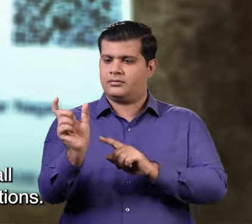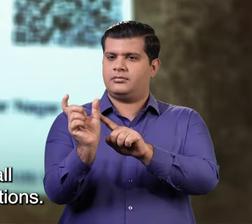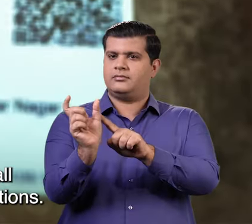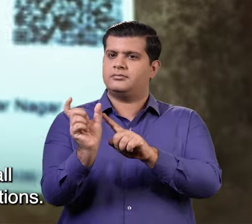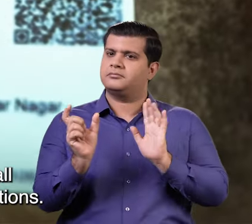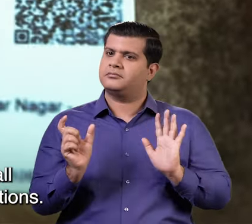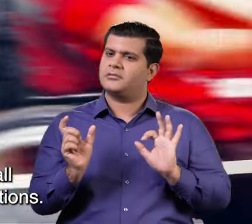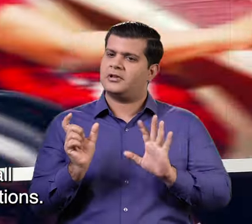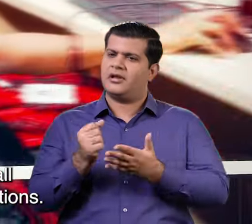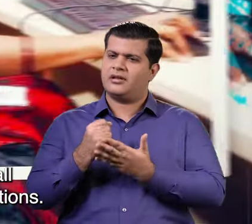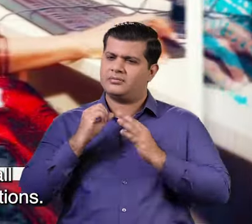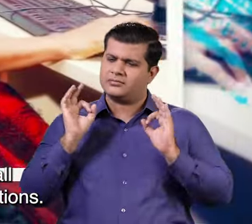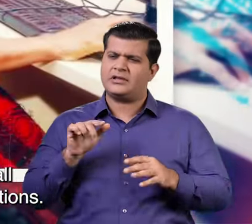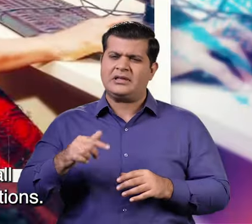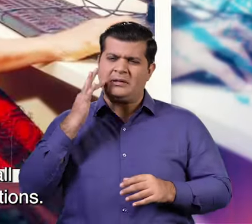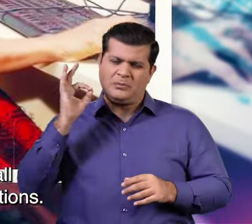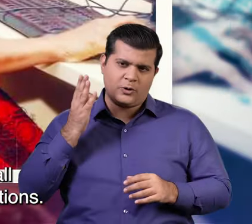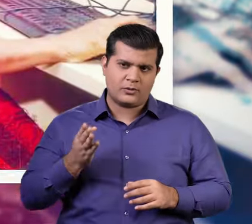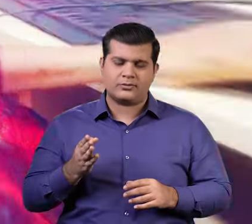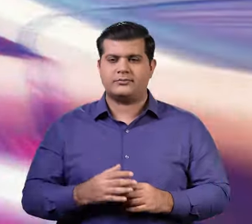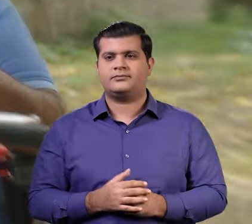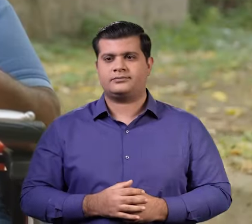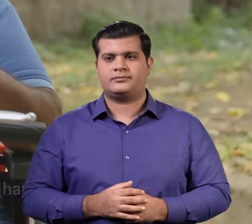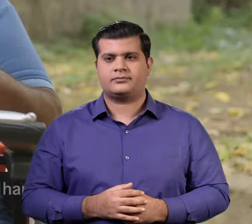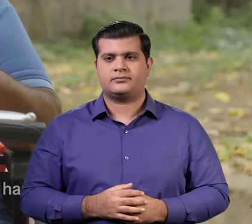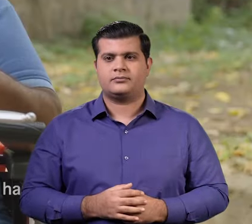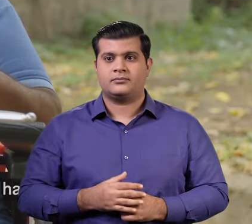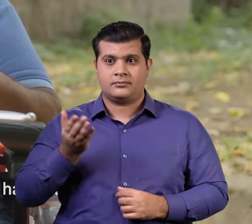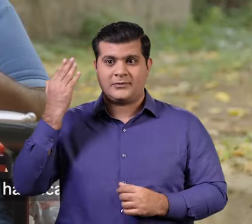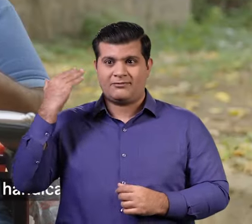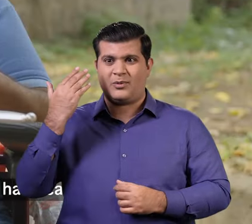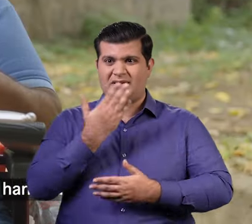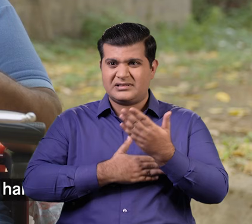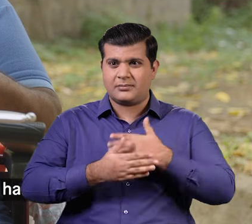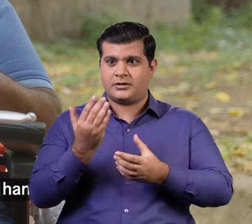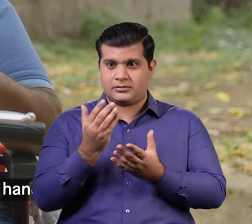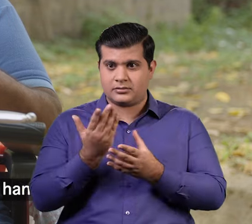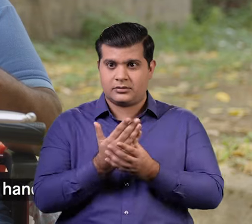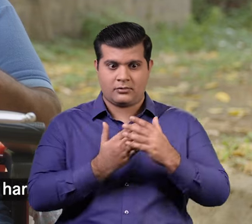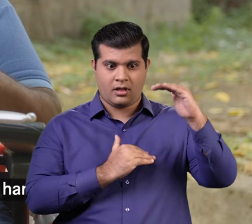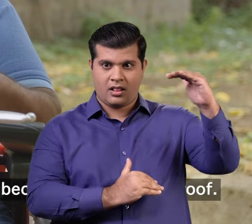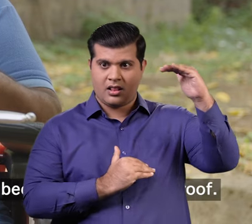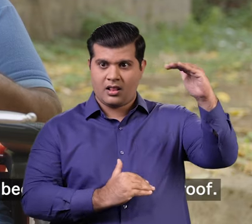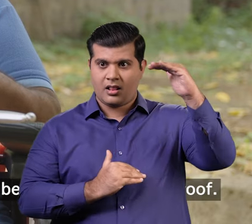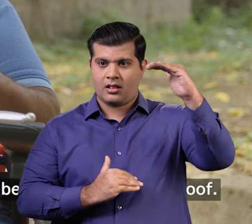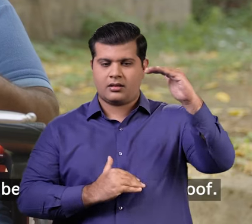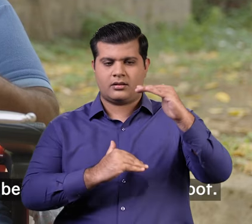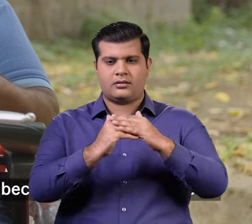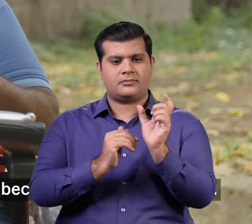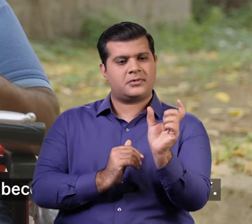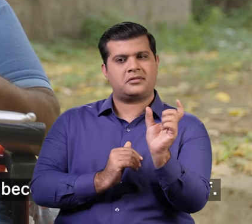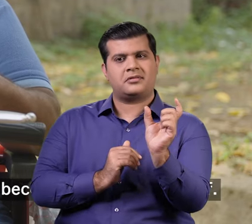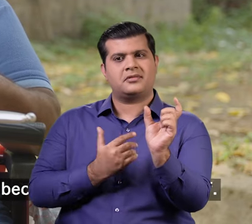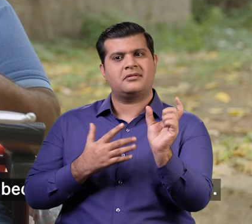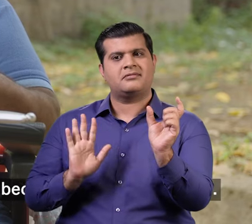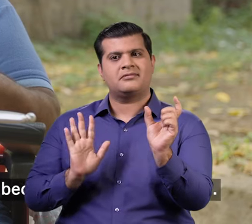पूरा करने में UDID का बड़ा हाथ है। जैसे पहले हम हैंडीकैप सर्टिफिकेट लेके चलते तो बहुत बड़ा था, लेकिन जब ये छोटा सा कार्ड आ